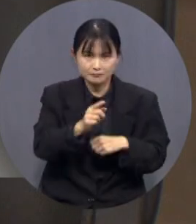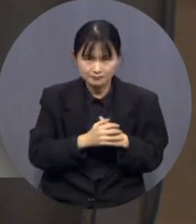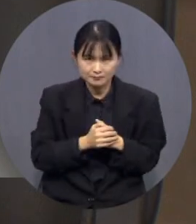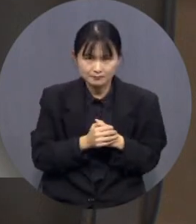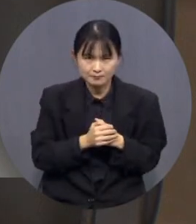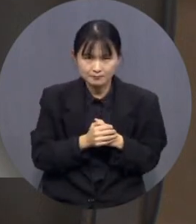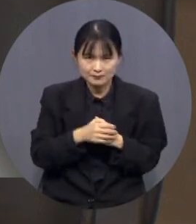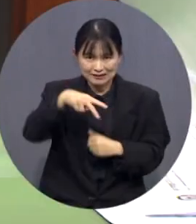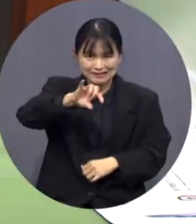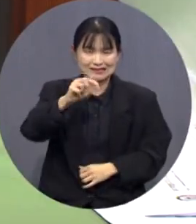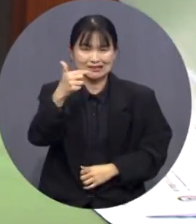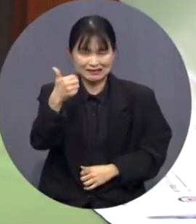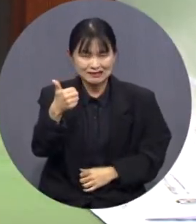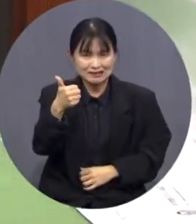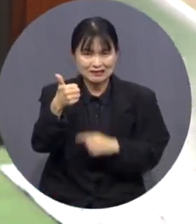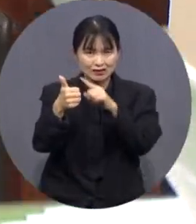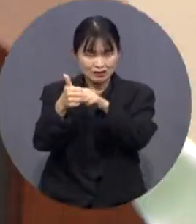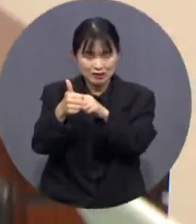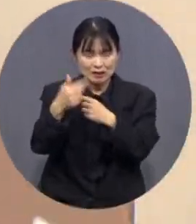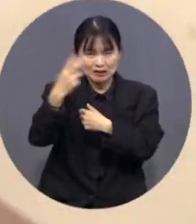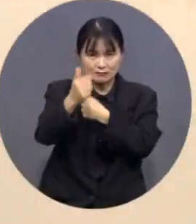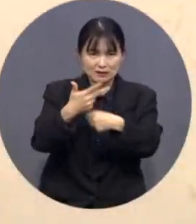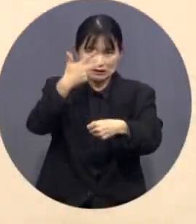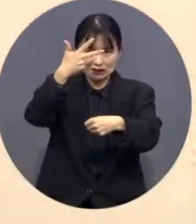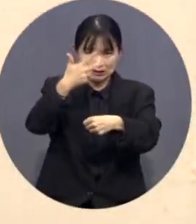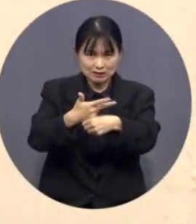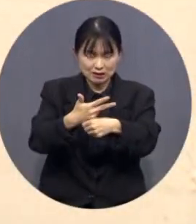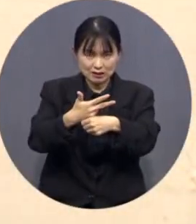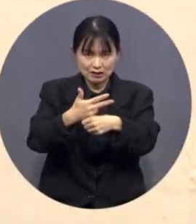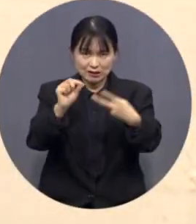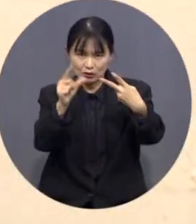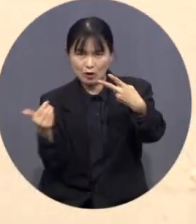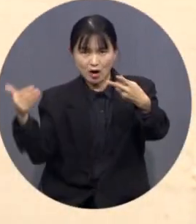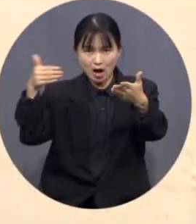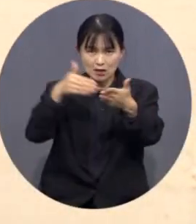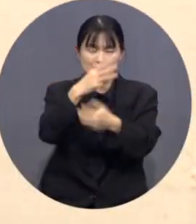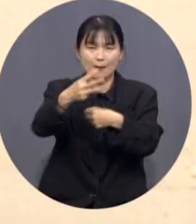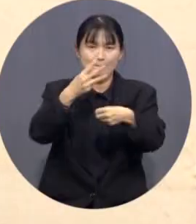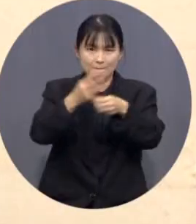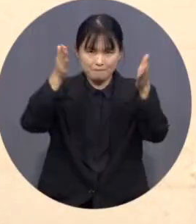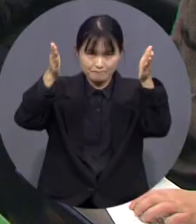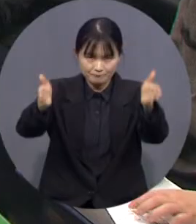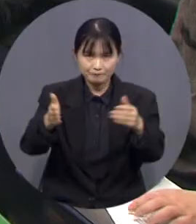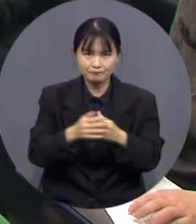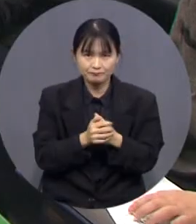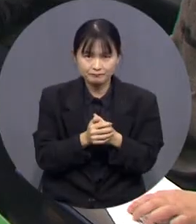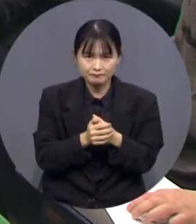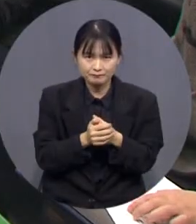신 회장의 임기는 오는 2027년 2월까지 3년입니다.